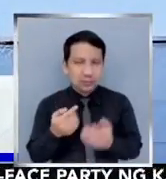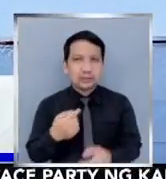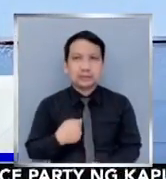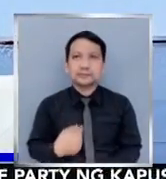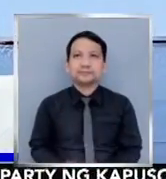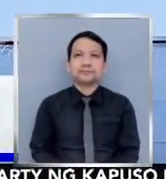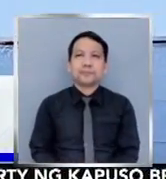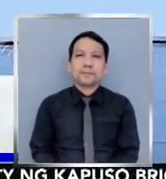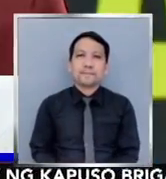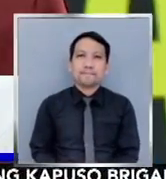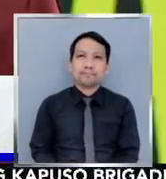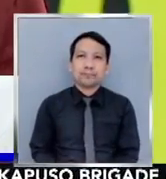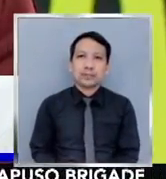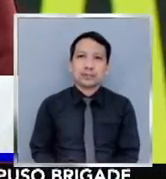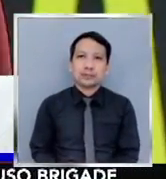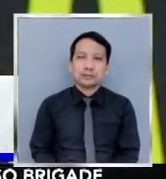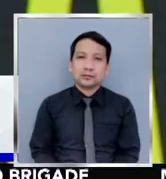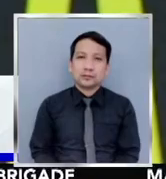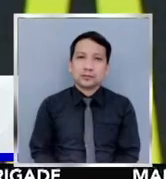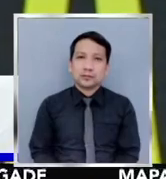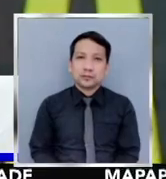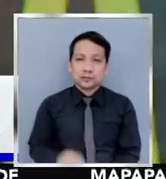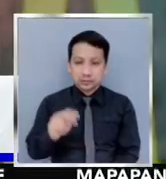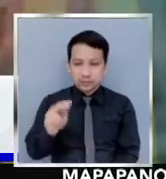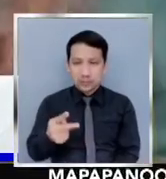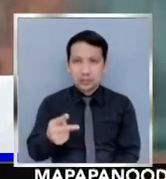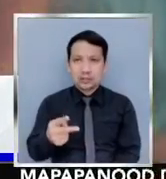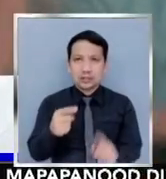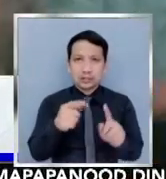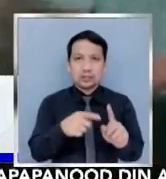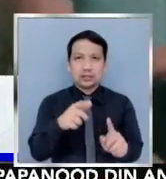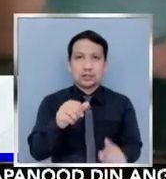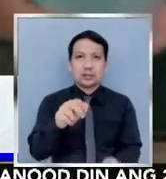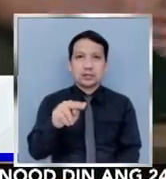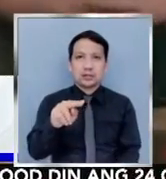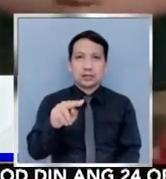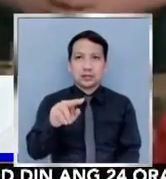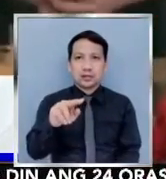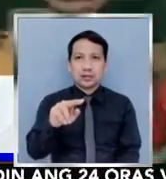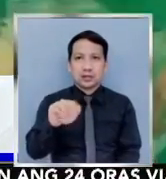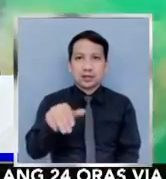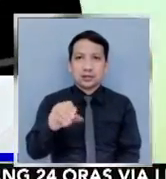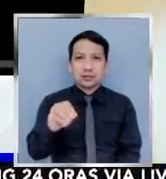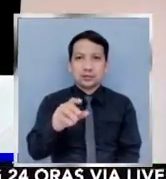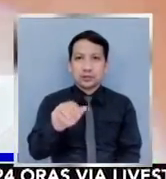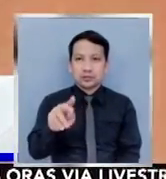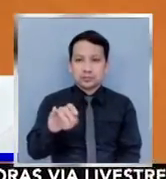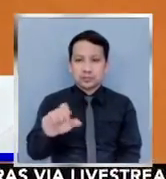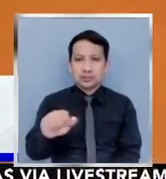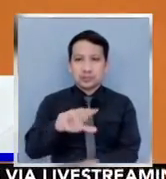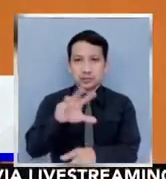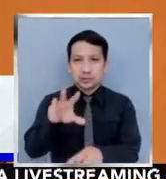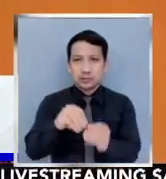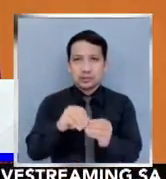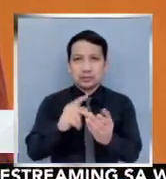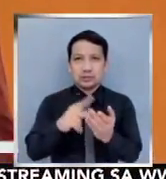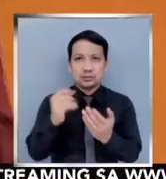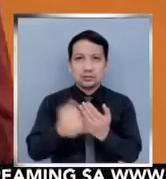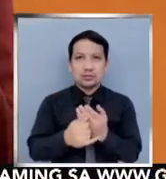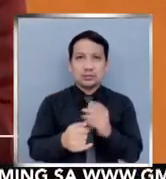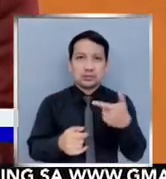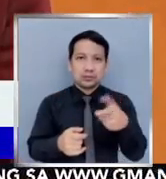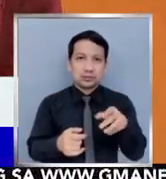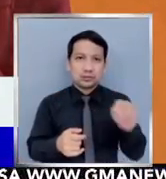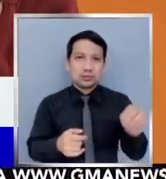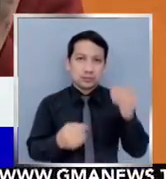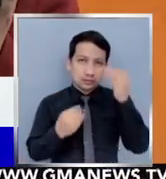Second chance naman kung ituring ni Anjo Damiles ang pagsabak sa ilang proyekto sa GMA. Sa mga managers ko and